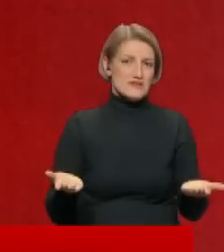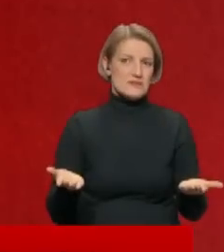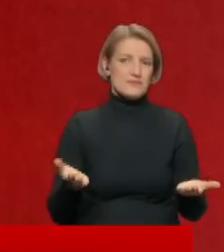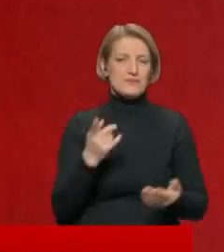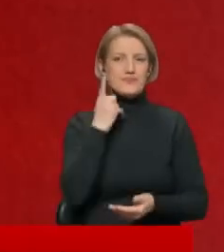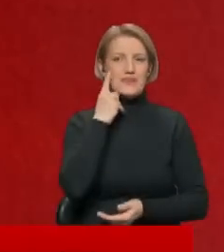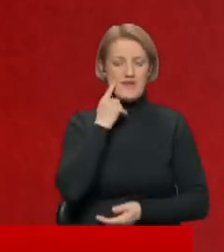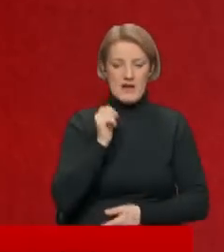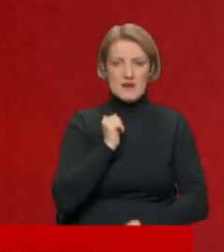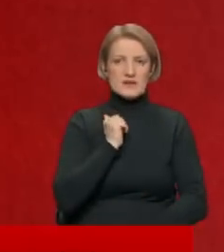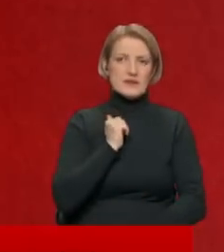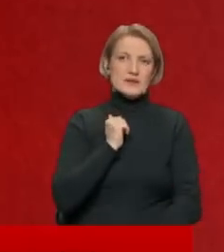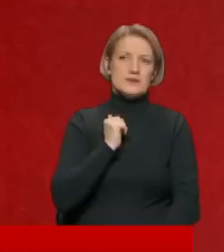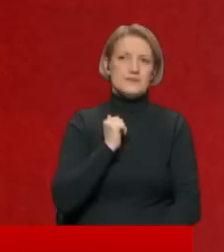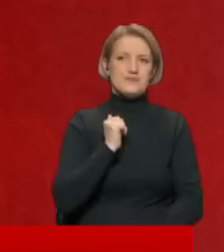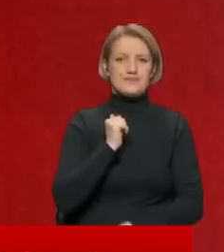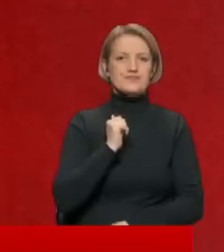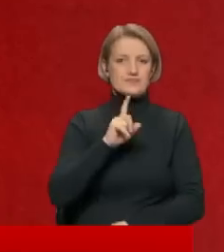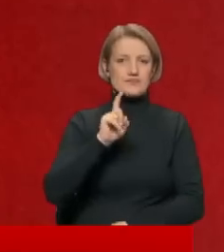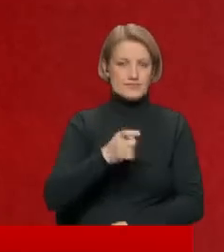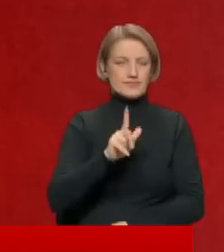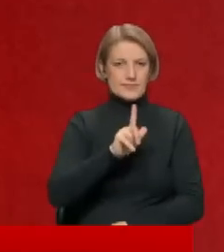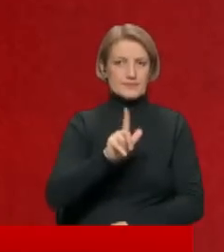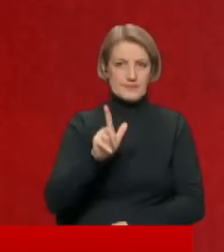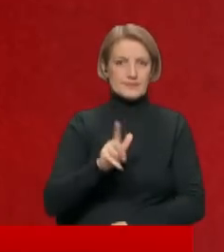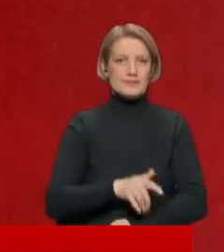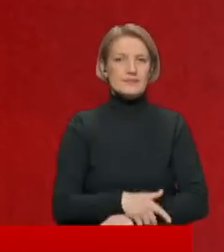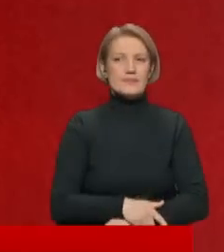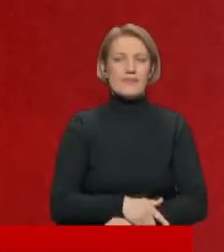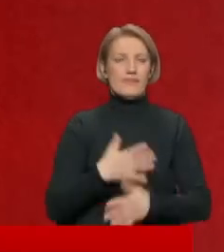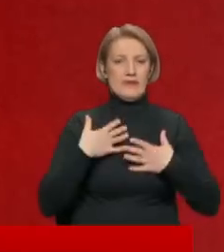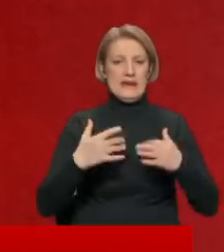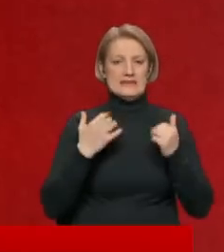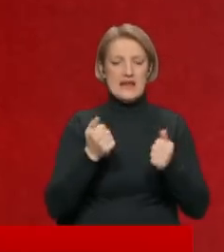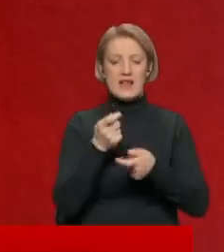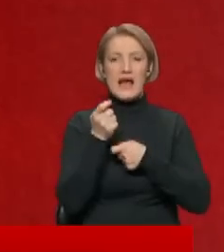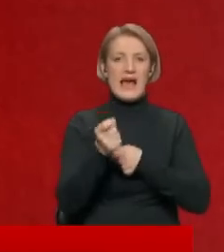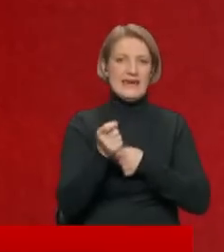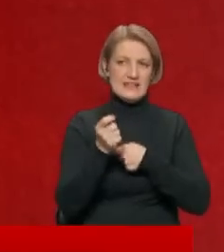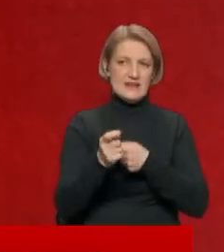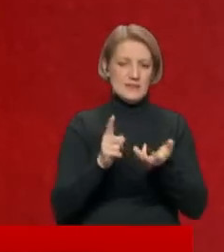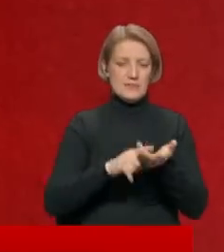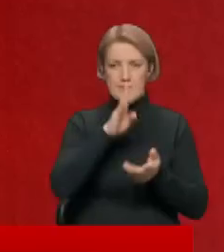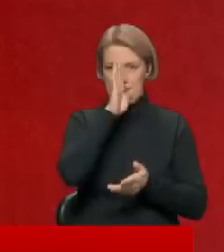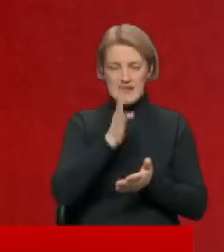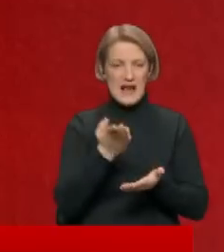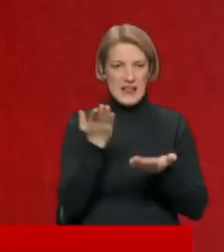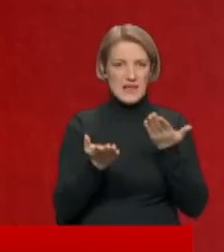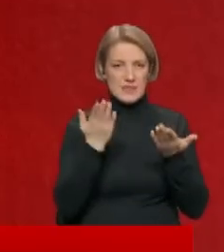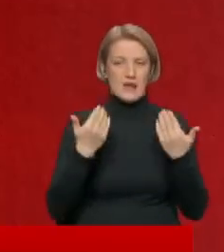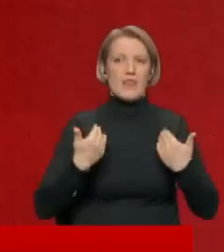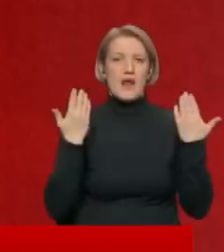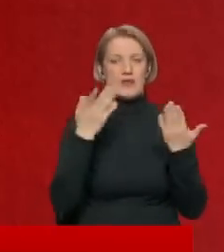devletin asgari temin etmesi gereken Sağlık Eğitim Adalet maalesef